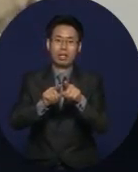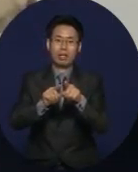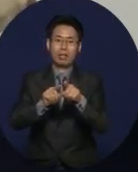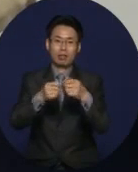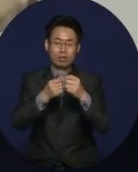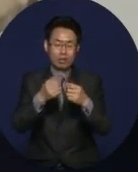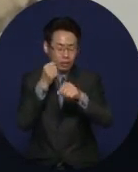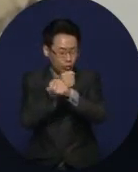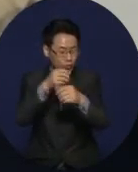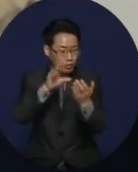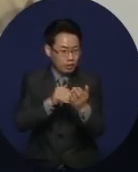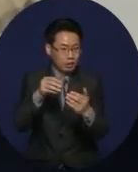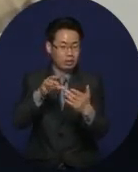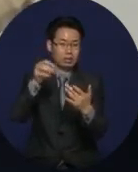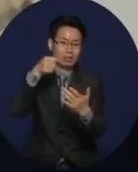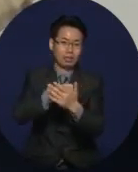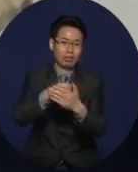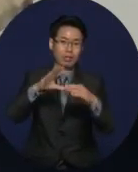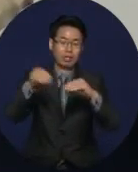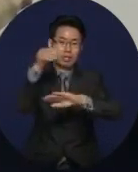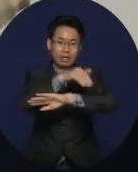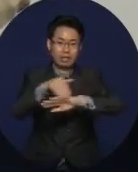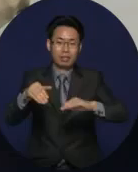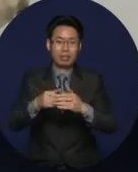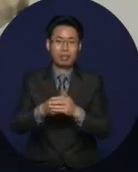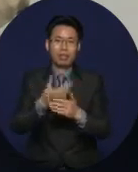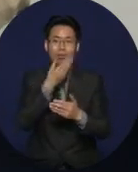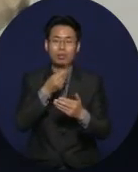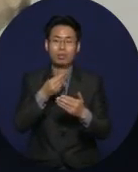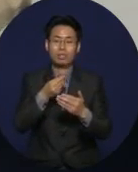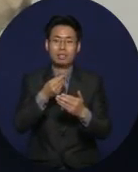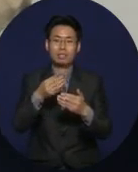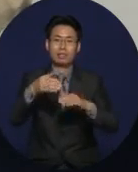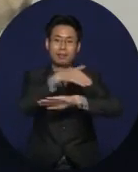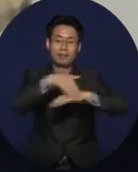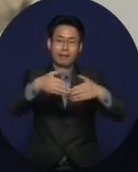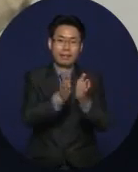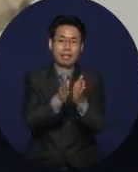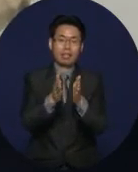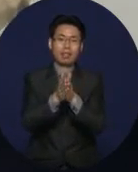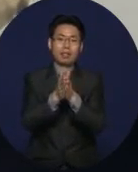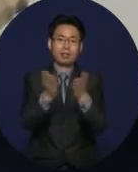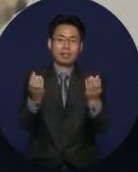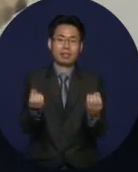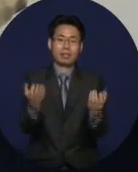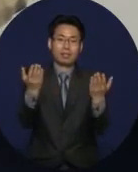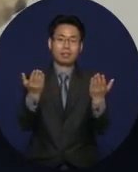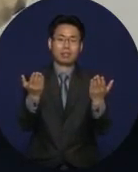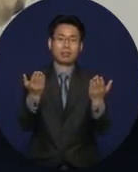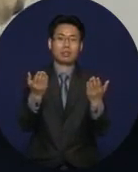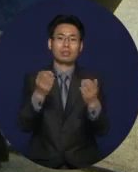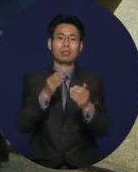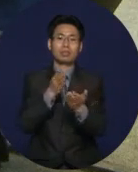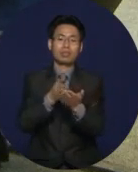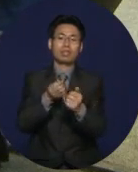과제를 설정하고 이를 풀어나갈 계획인데요. 복지 시책 기획단 발대식 소식 전해드립니다.